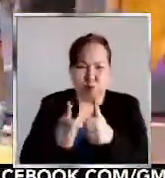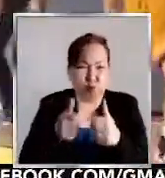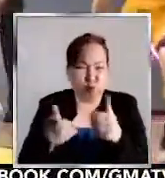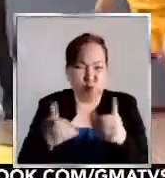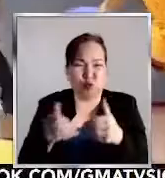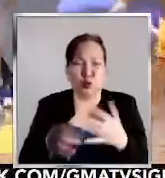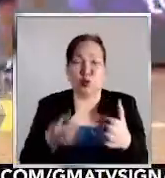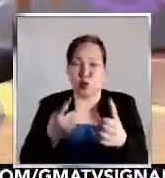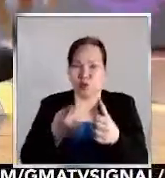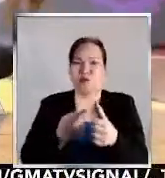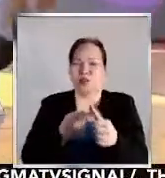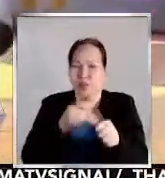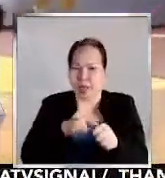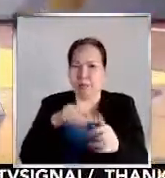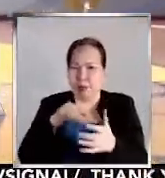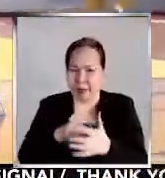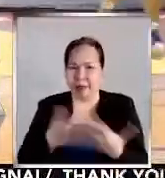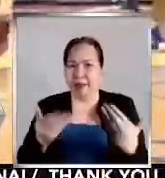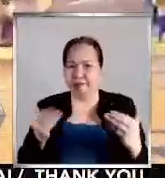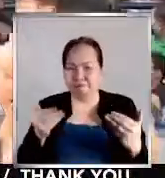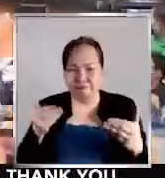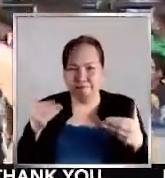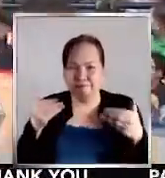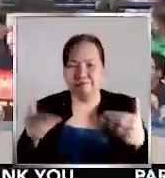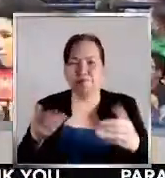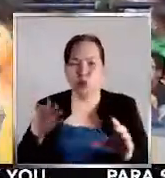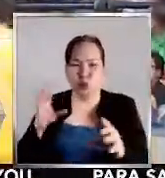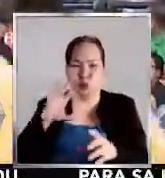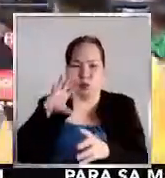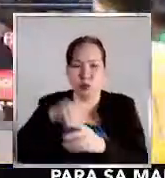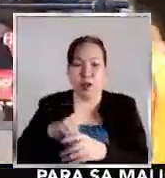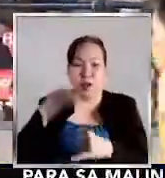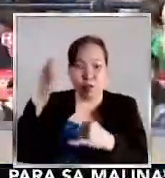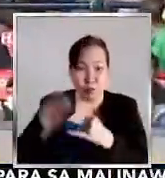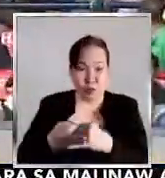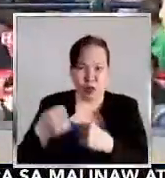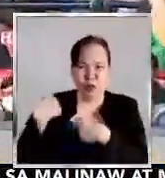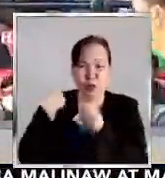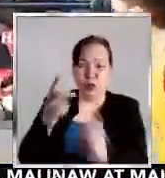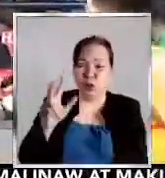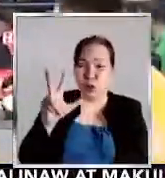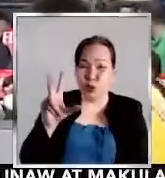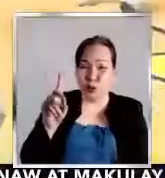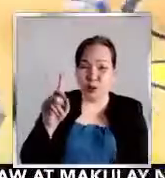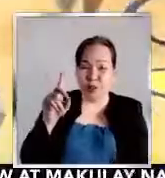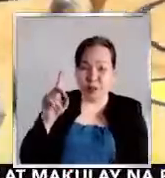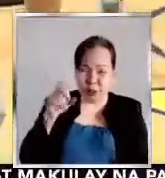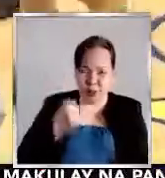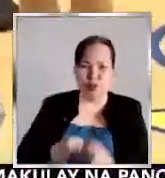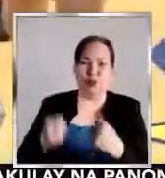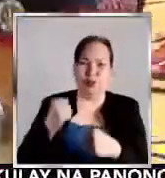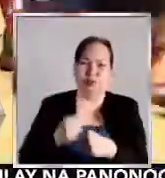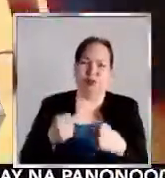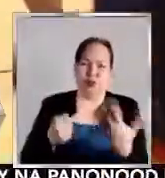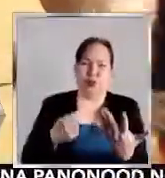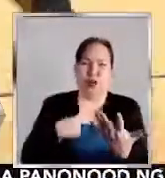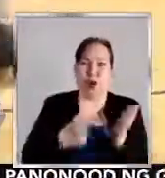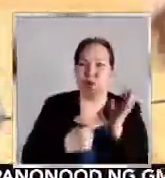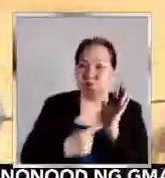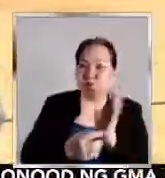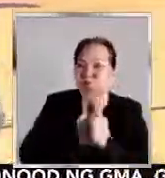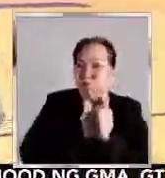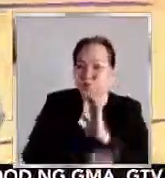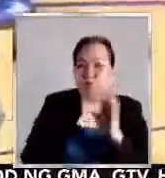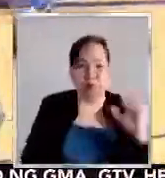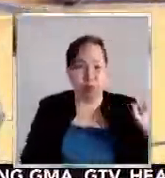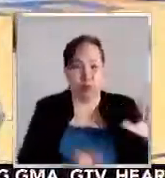sa NCAA Finals sa loob ng 31 taon. Nagpakitang gilas naman para sa Cardinals sina